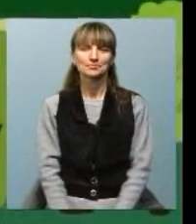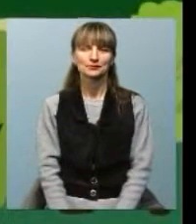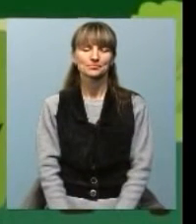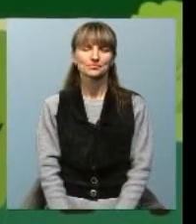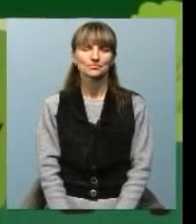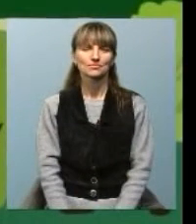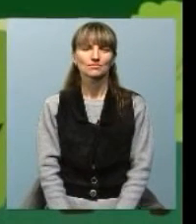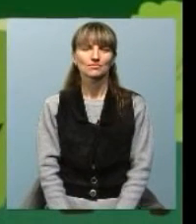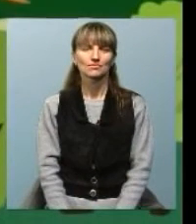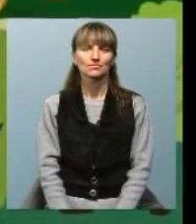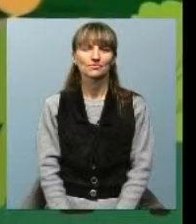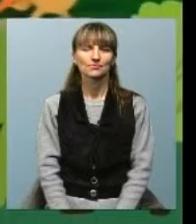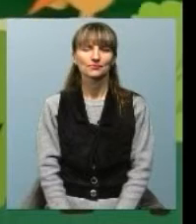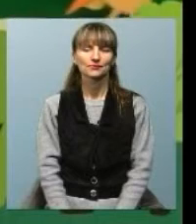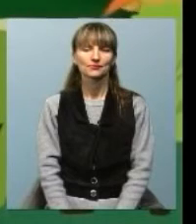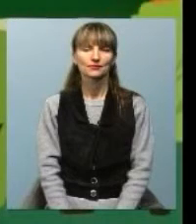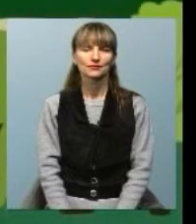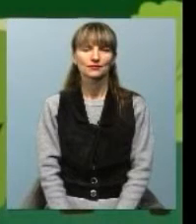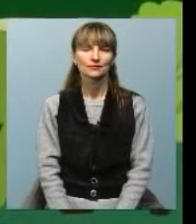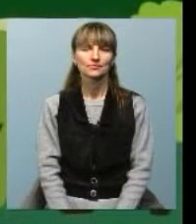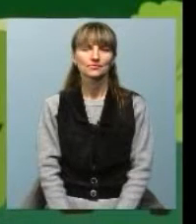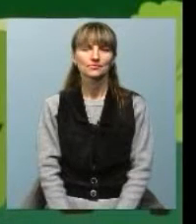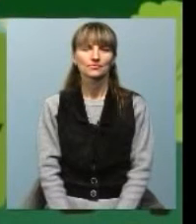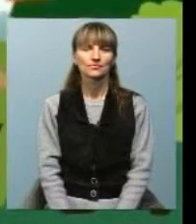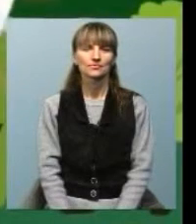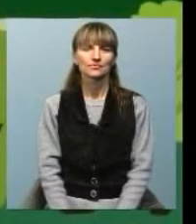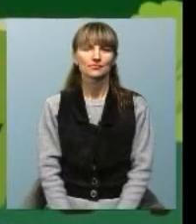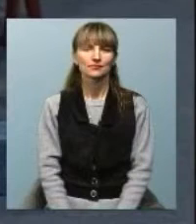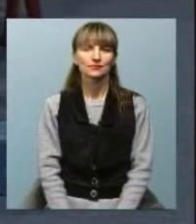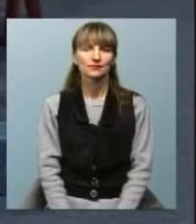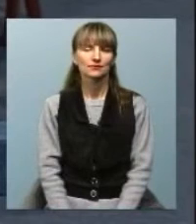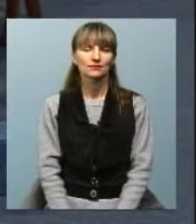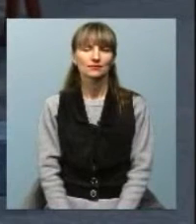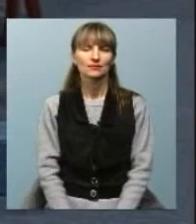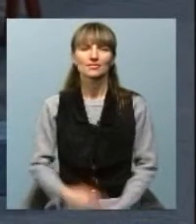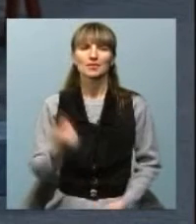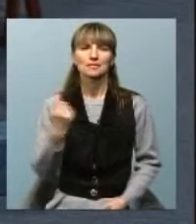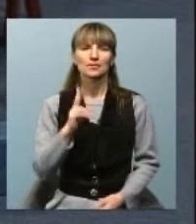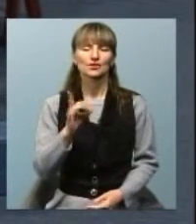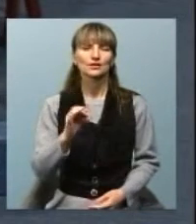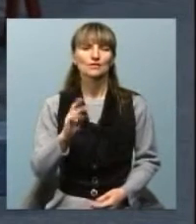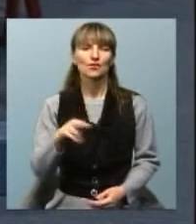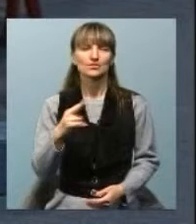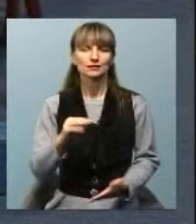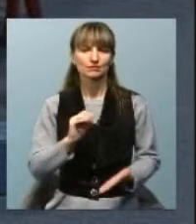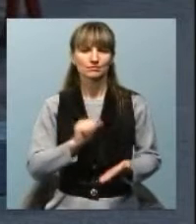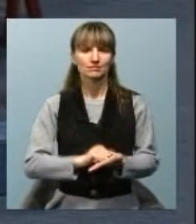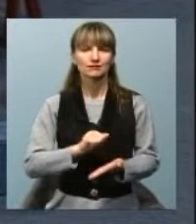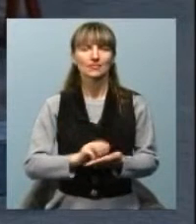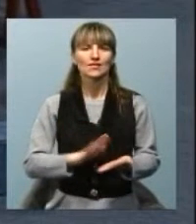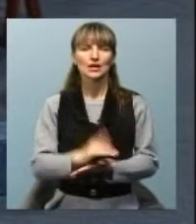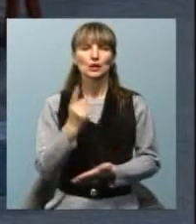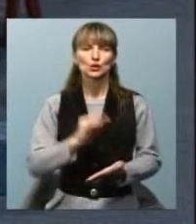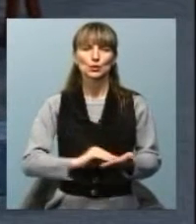П Перший кросворд опублікував у газеті